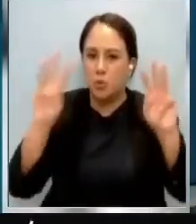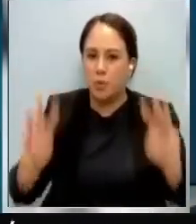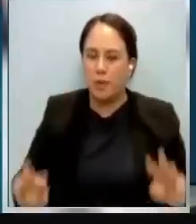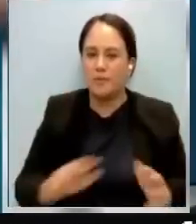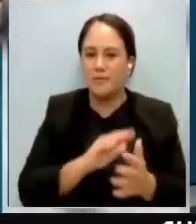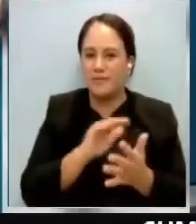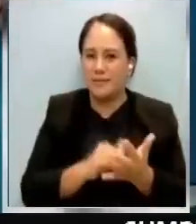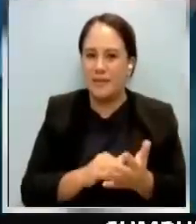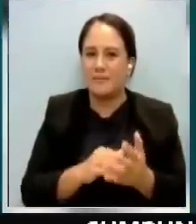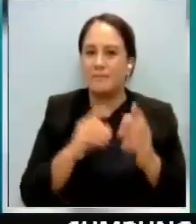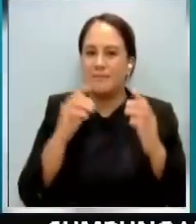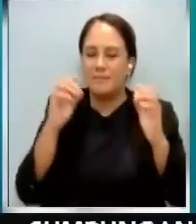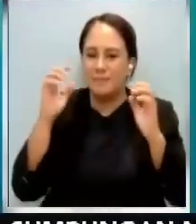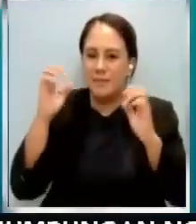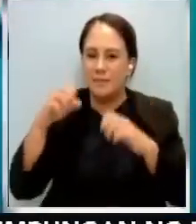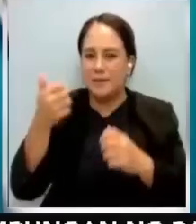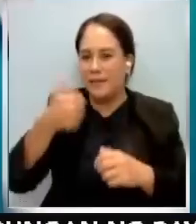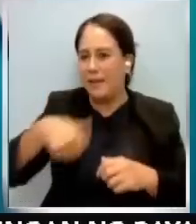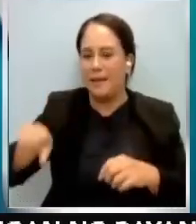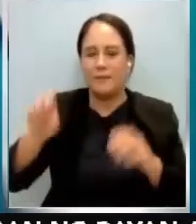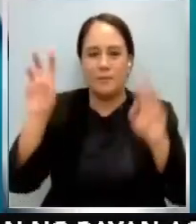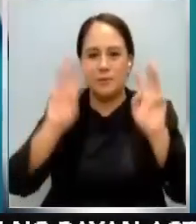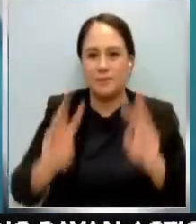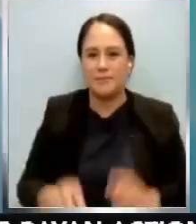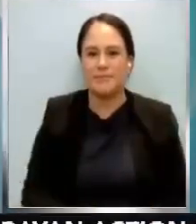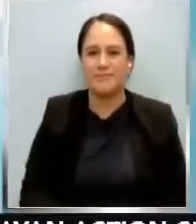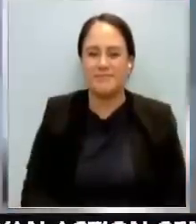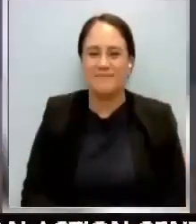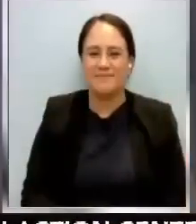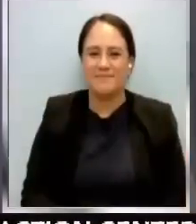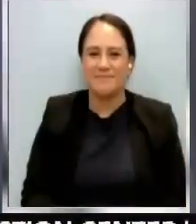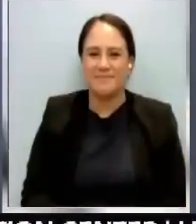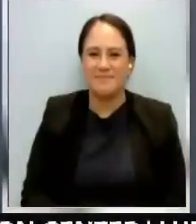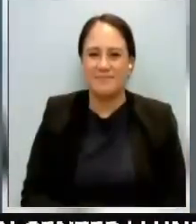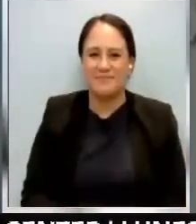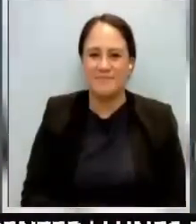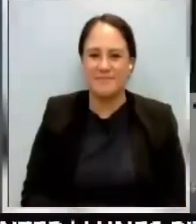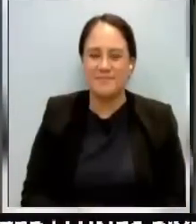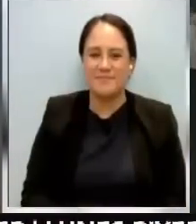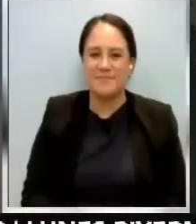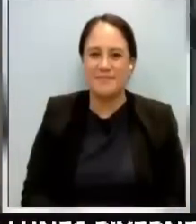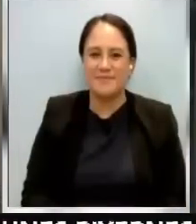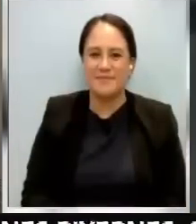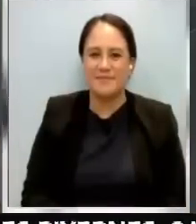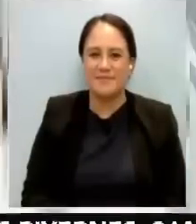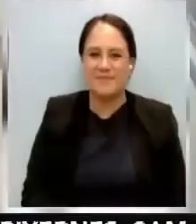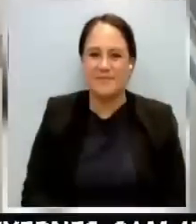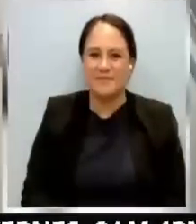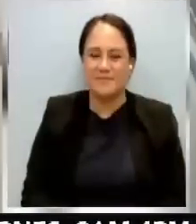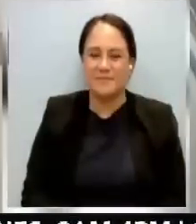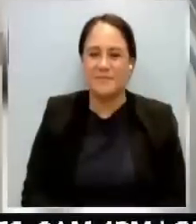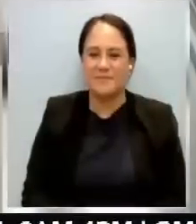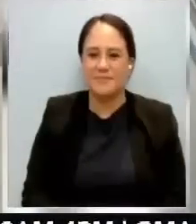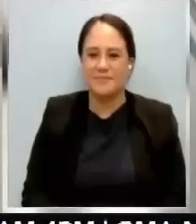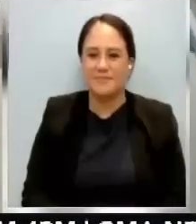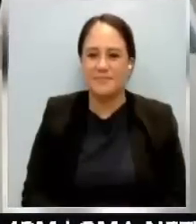Maaasahan ano pa ang panahon. Para sa GMA Integrated News, Mav Gonzalez, nakatutok, 24